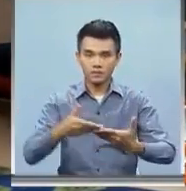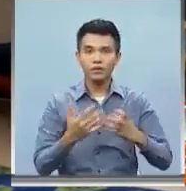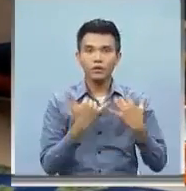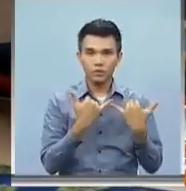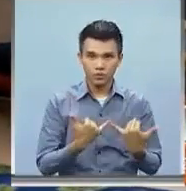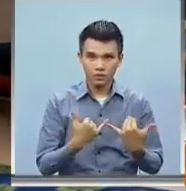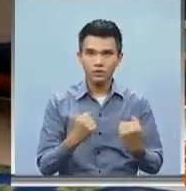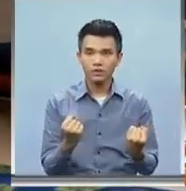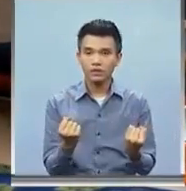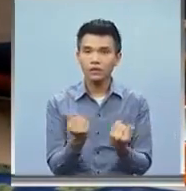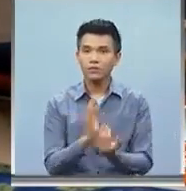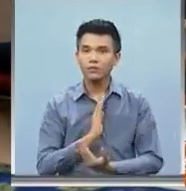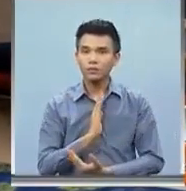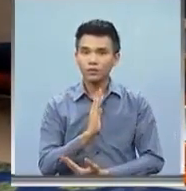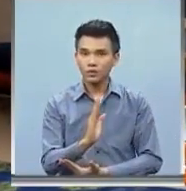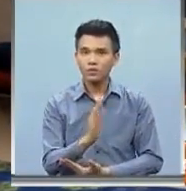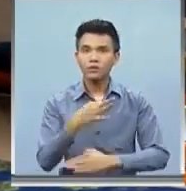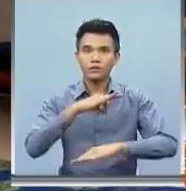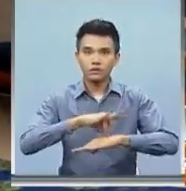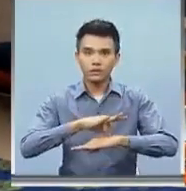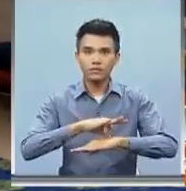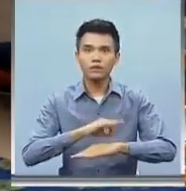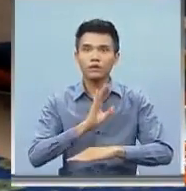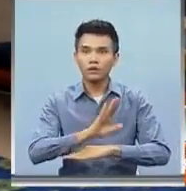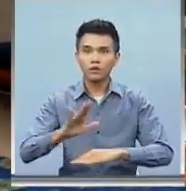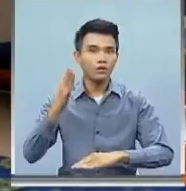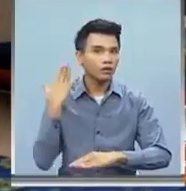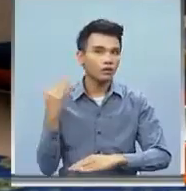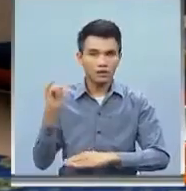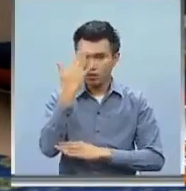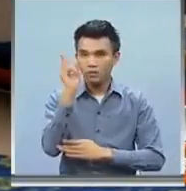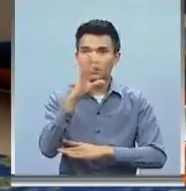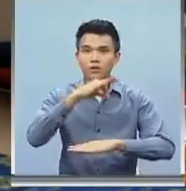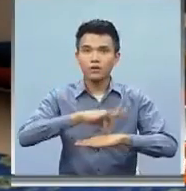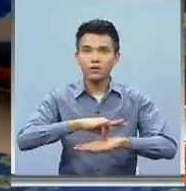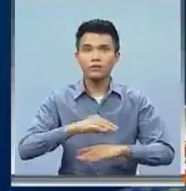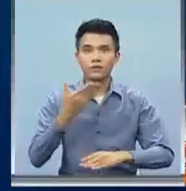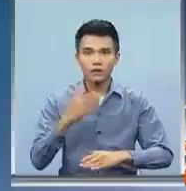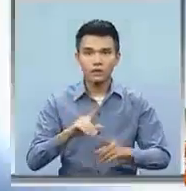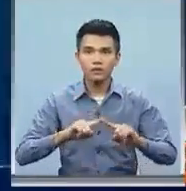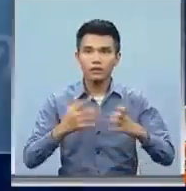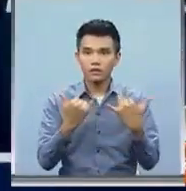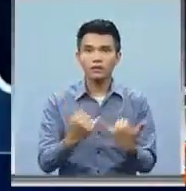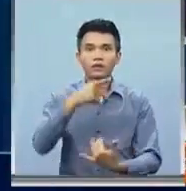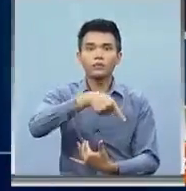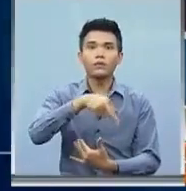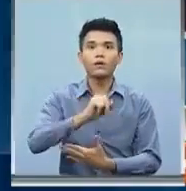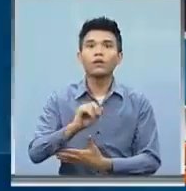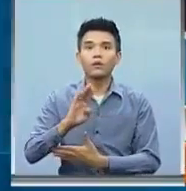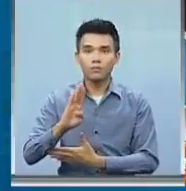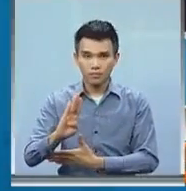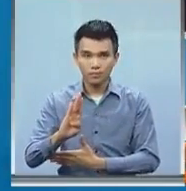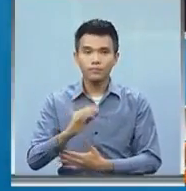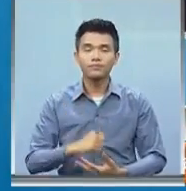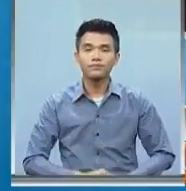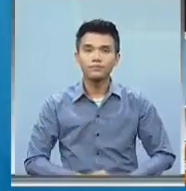ได้มีผลโดยตรงต่อการถอดถอนออกจากตำแหน่งเพราะว่าไม่ได้อยู่ในตำแหน่งแล้วนะคะแต่ว่าตามพระราชบัญญัติประกอบรัฐธรรมนูญ